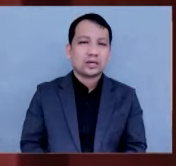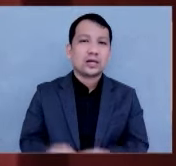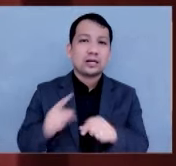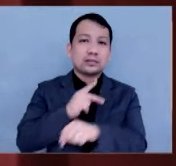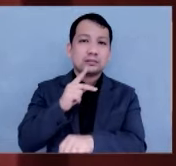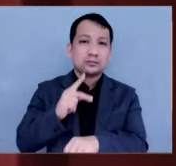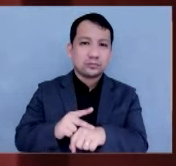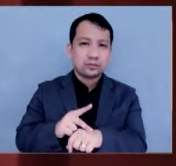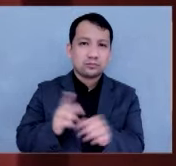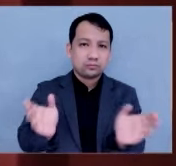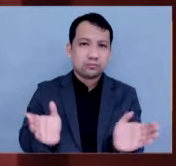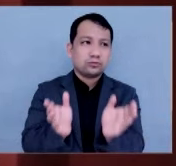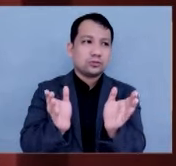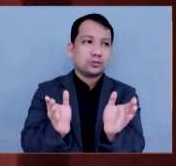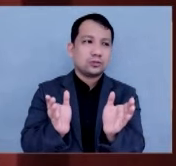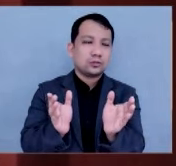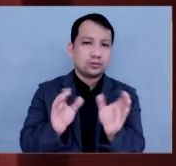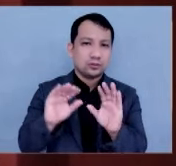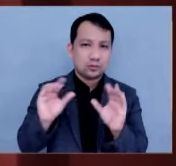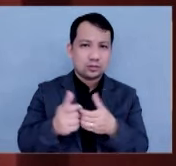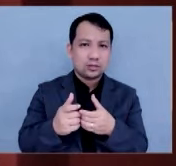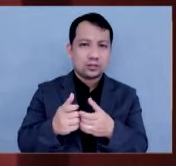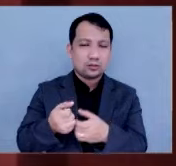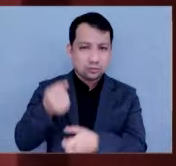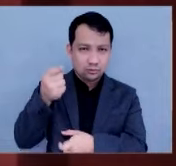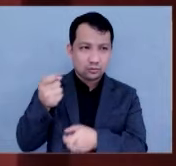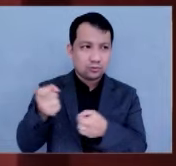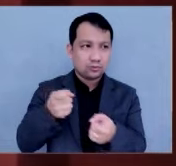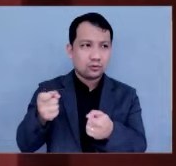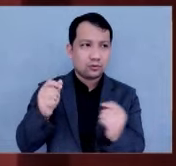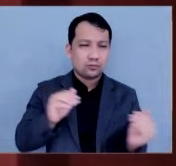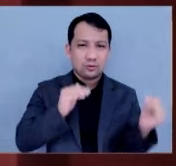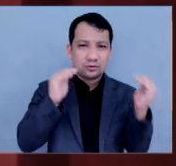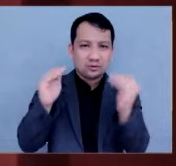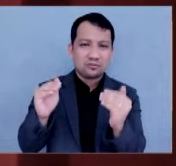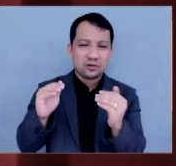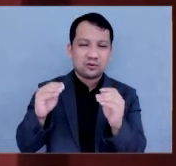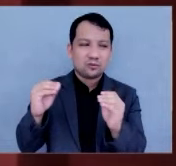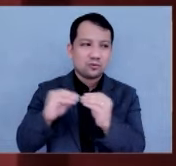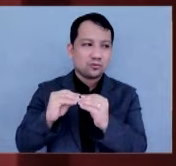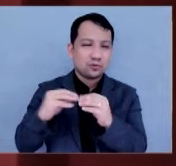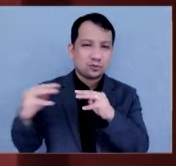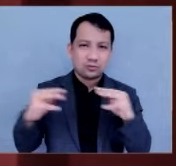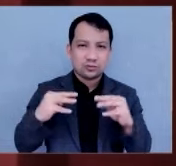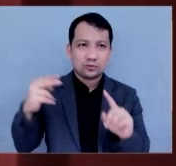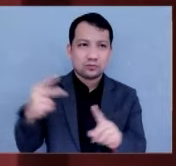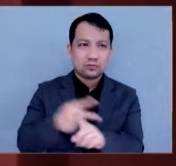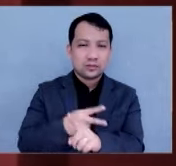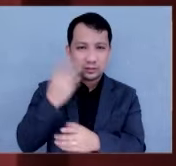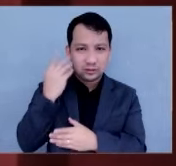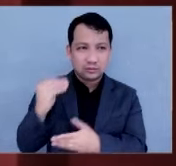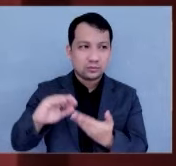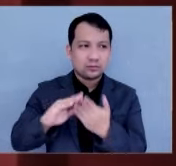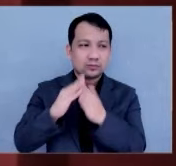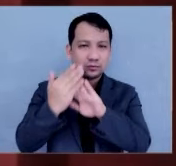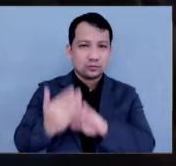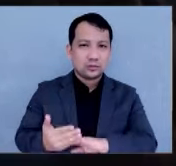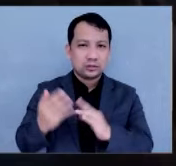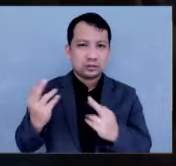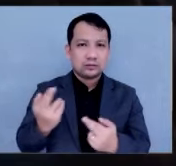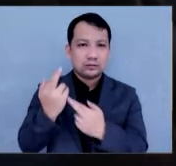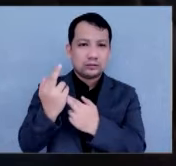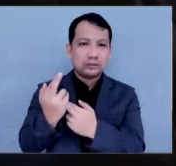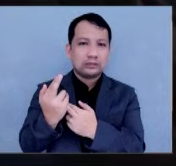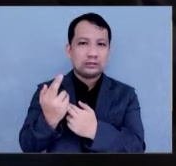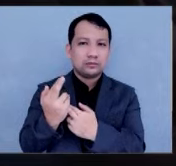urges all parties to refrain from escalating the violence and to work towards a peaceful resolution of the conflict the